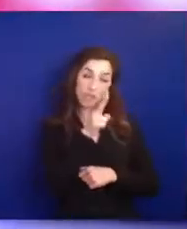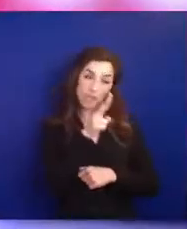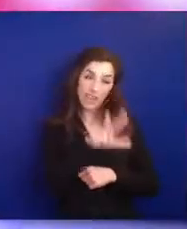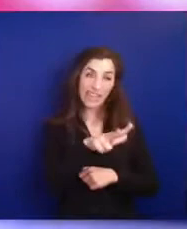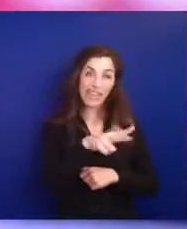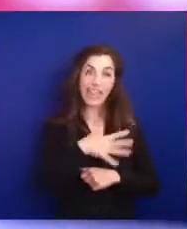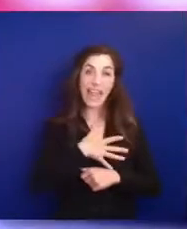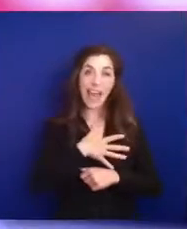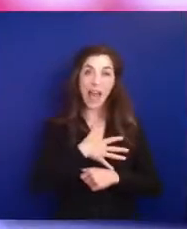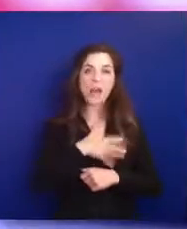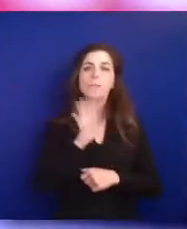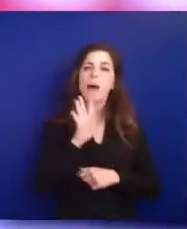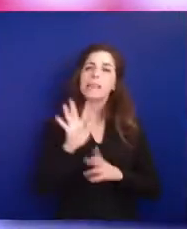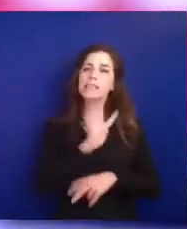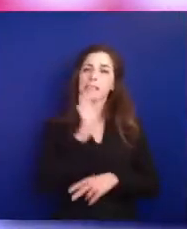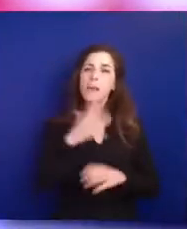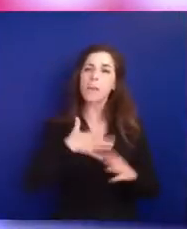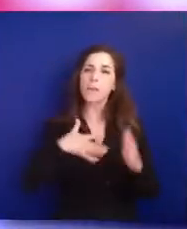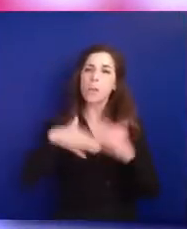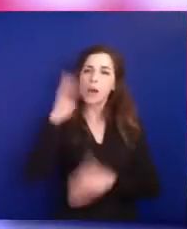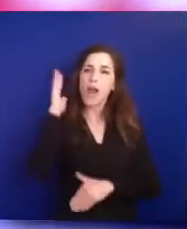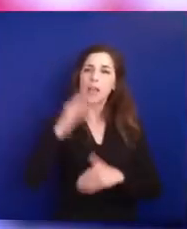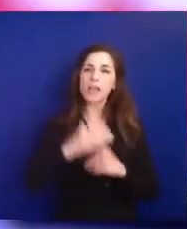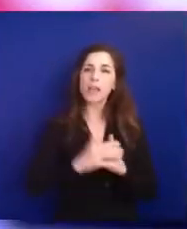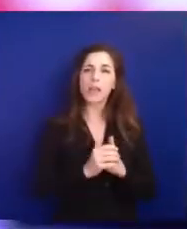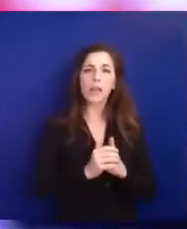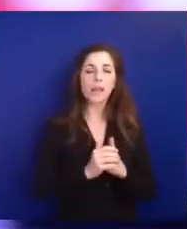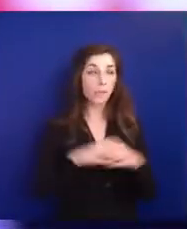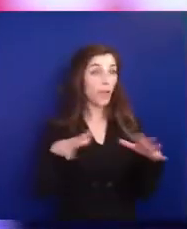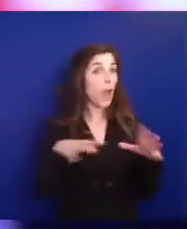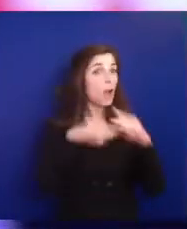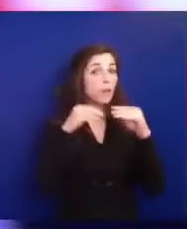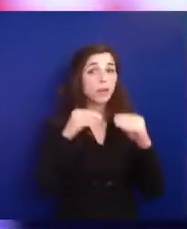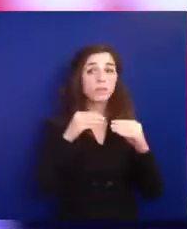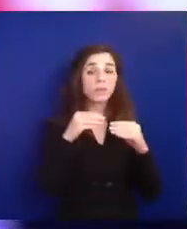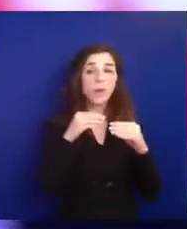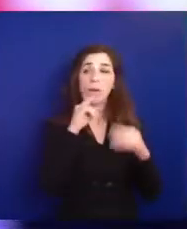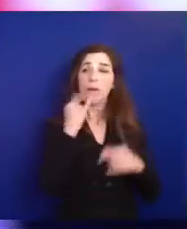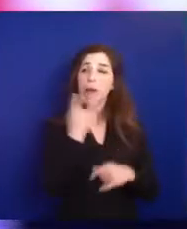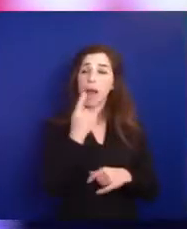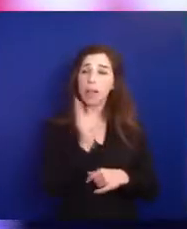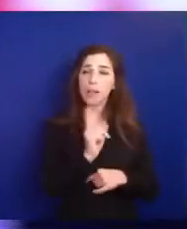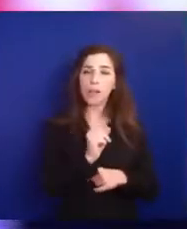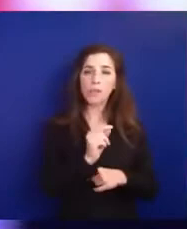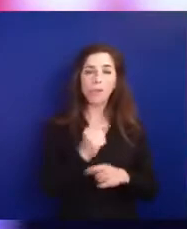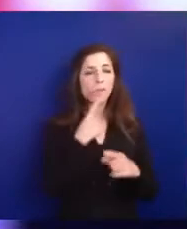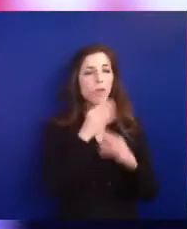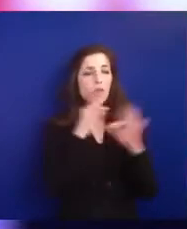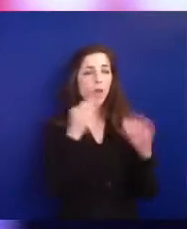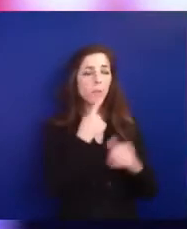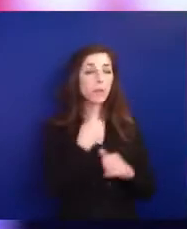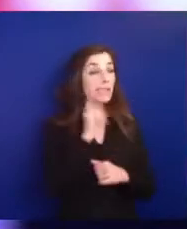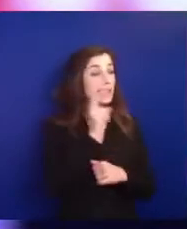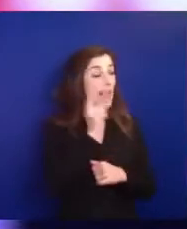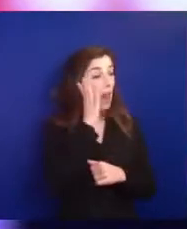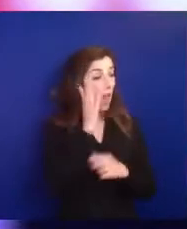all'inizio non fu cattivo mi disse se non vuoi venire a letto con me io insisto